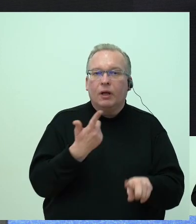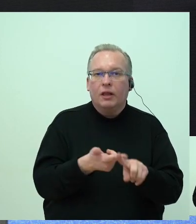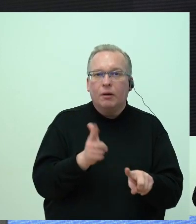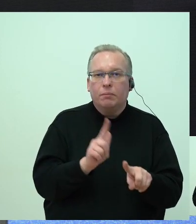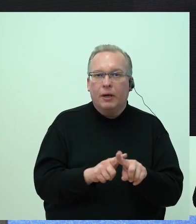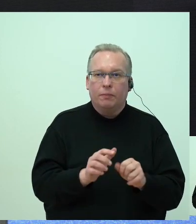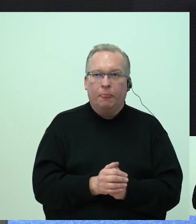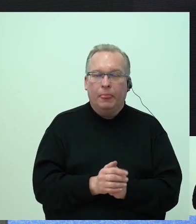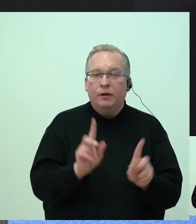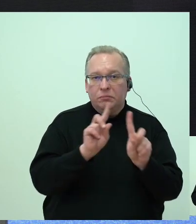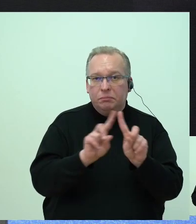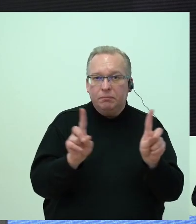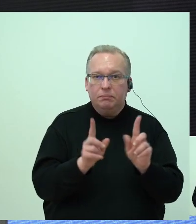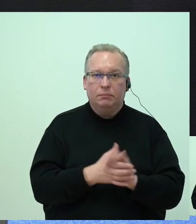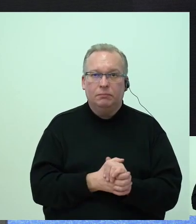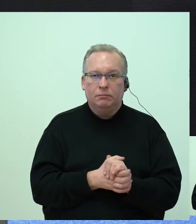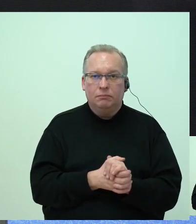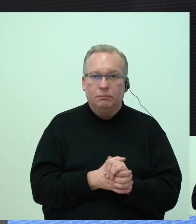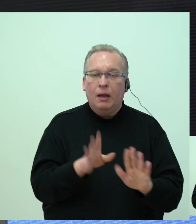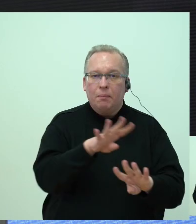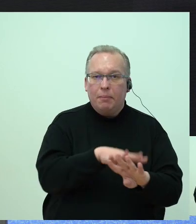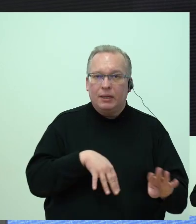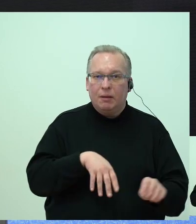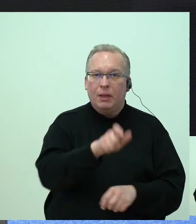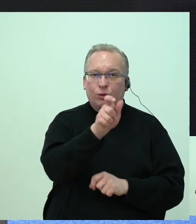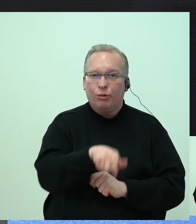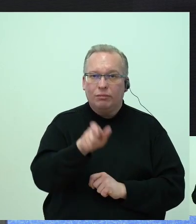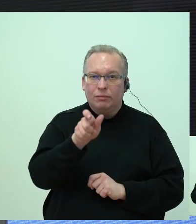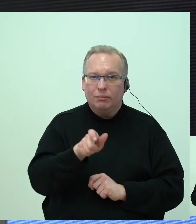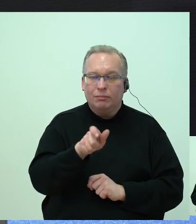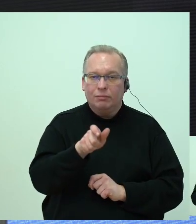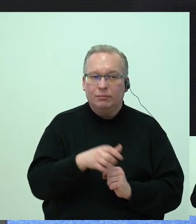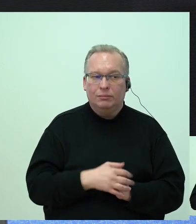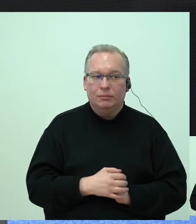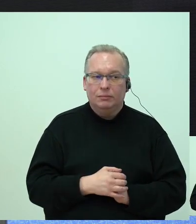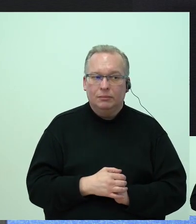Labai neįprasta, kad parlamento narys